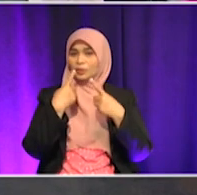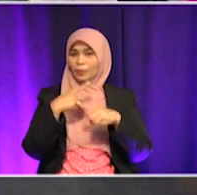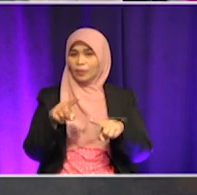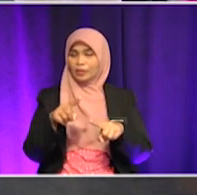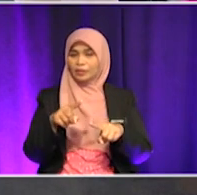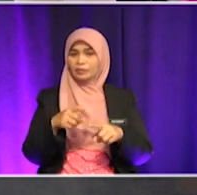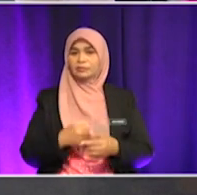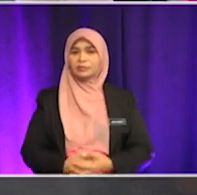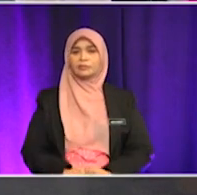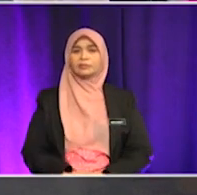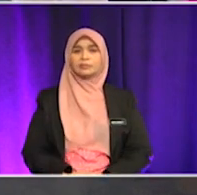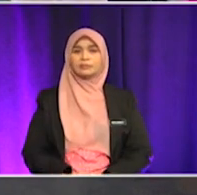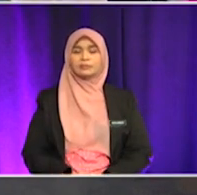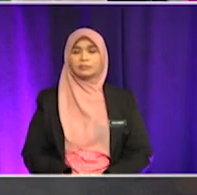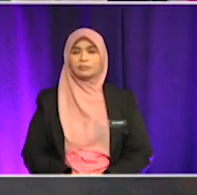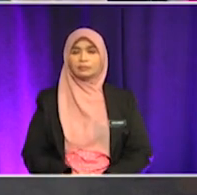pada cikgu?